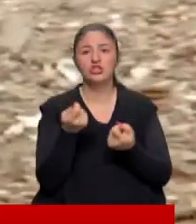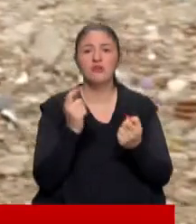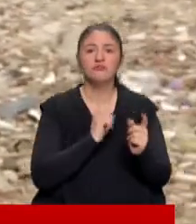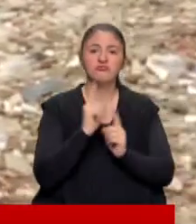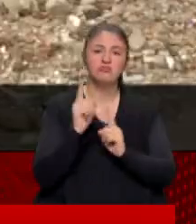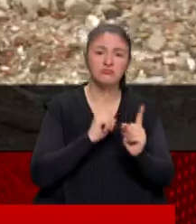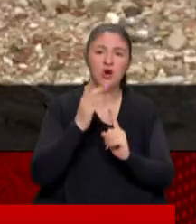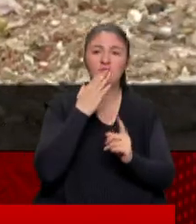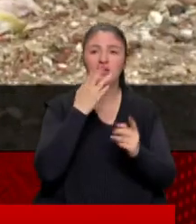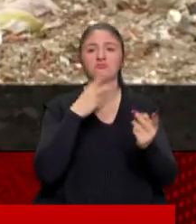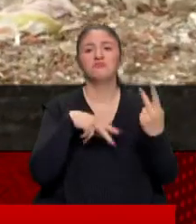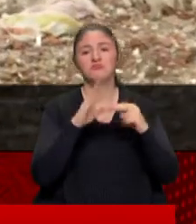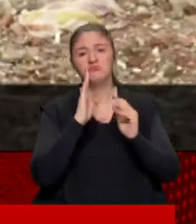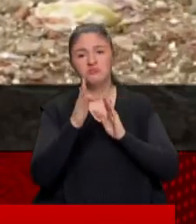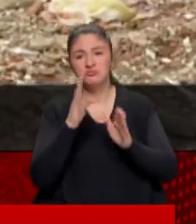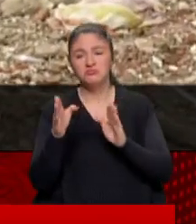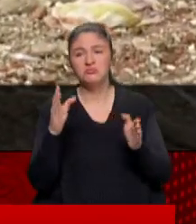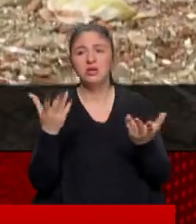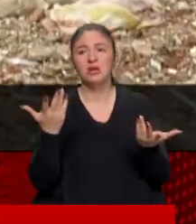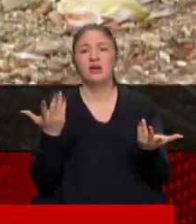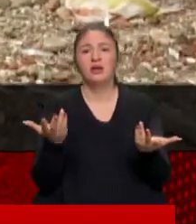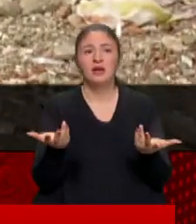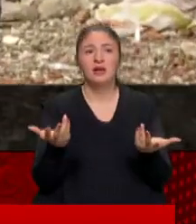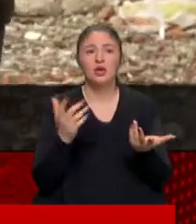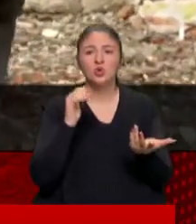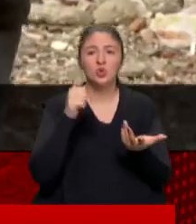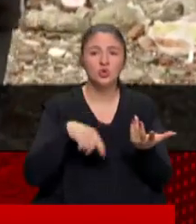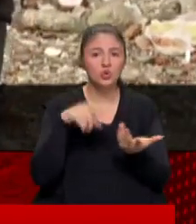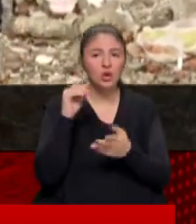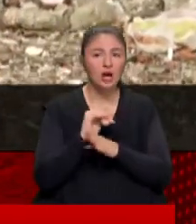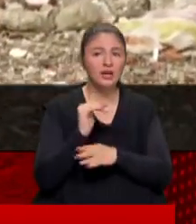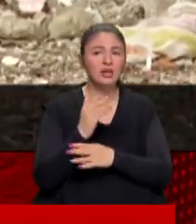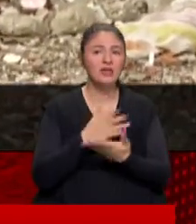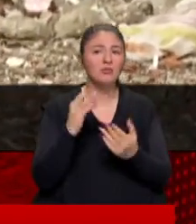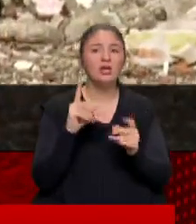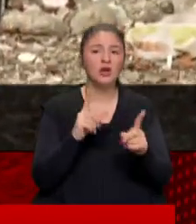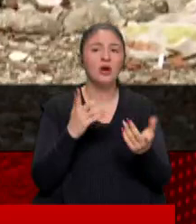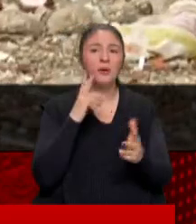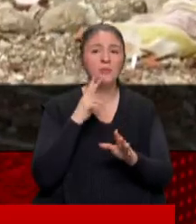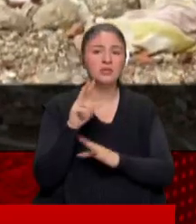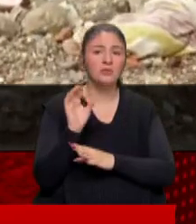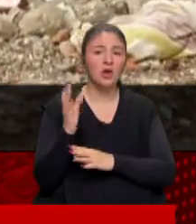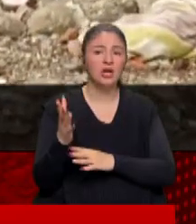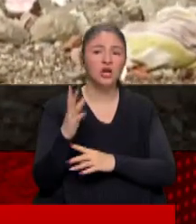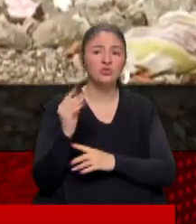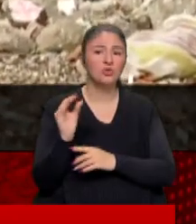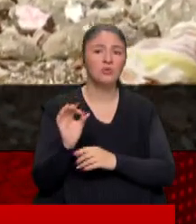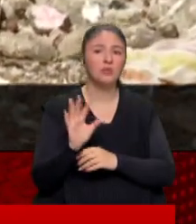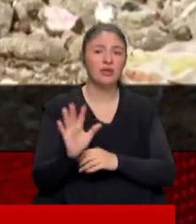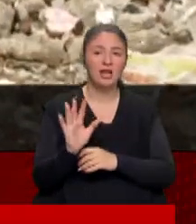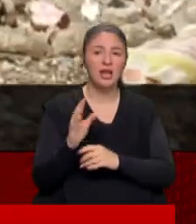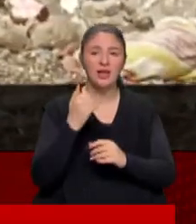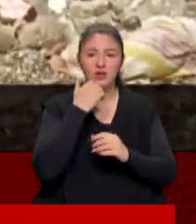gitmeye çalışıyorlar, okullarına gitmeye çalışıyorlar. Günlük yaşamın devam etmesi gerekiyor ama manzara buyken çok da mümkün